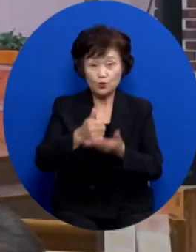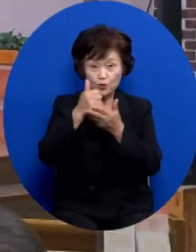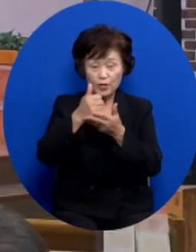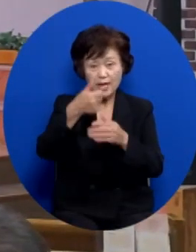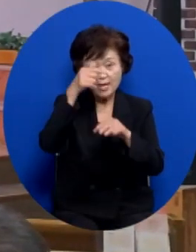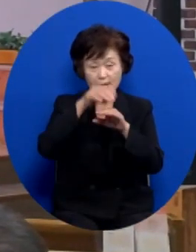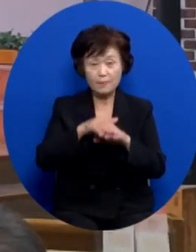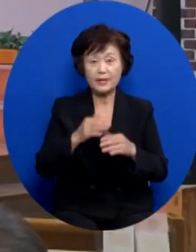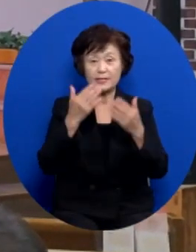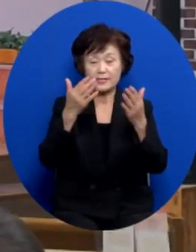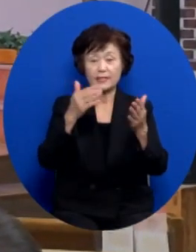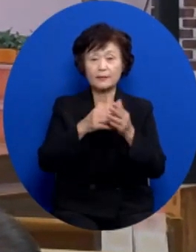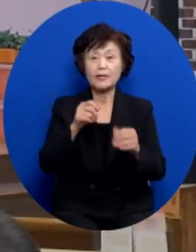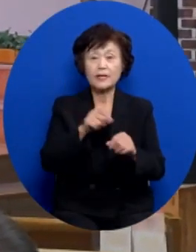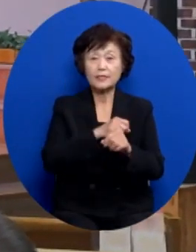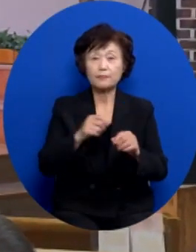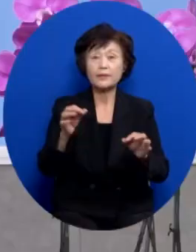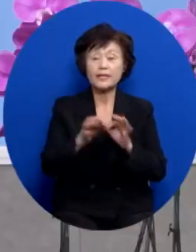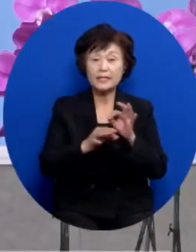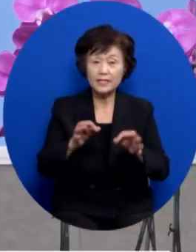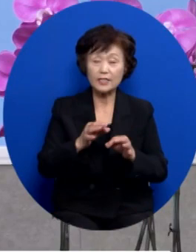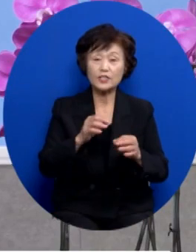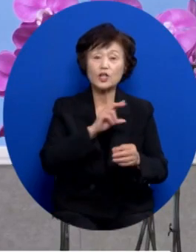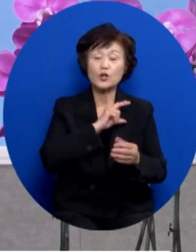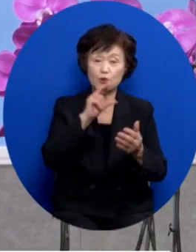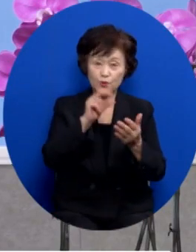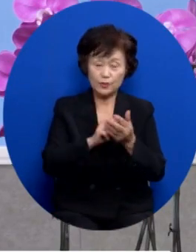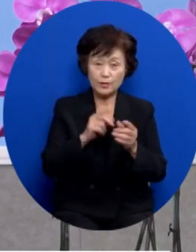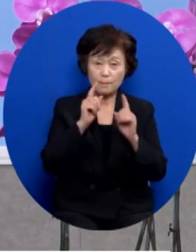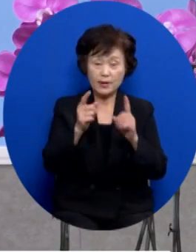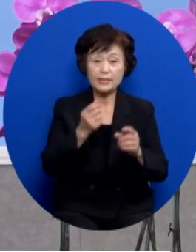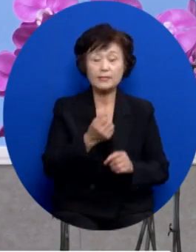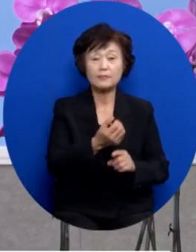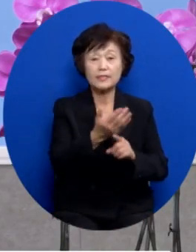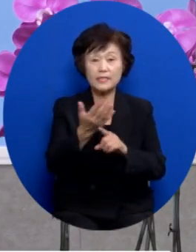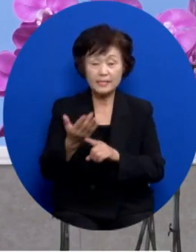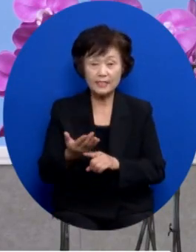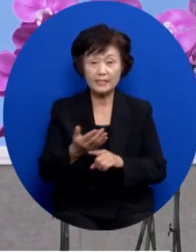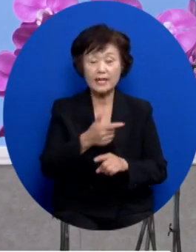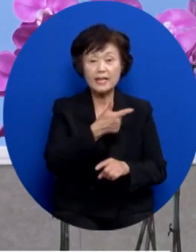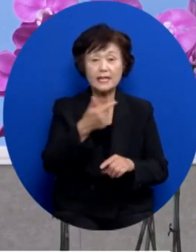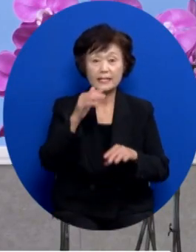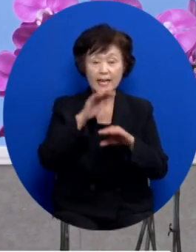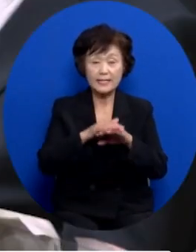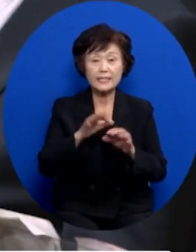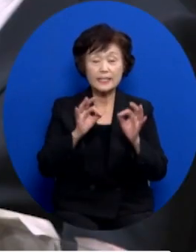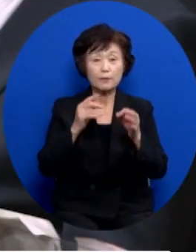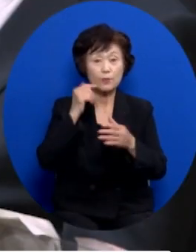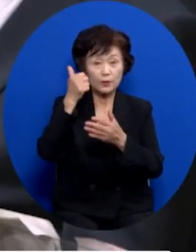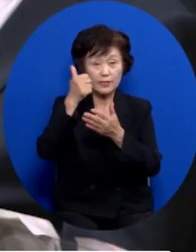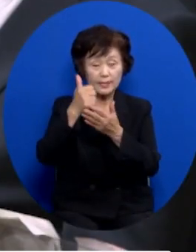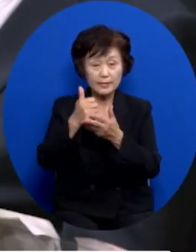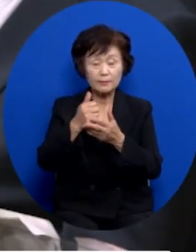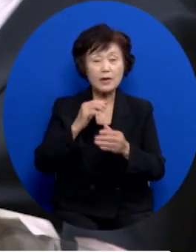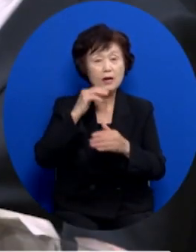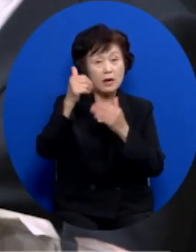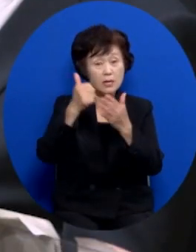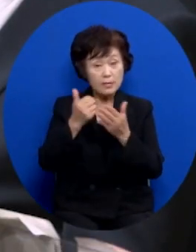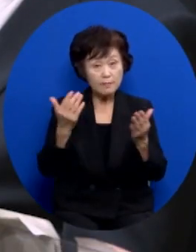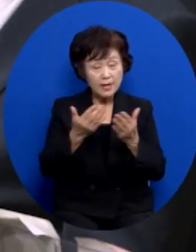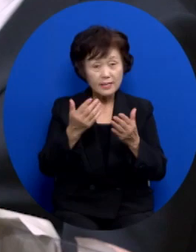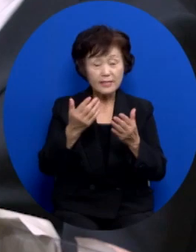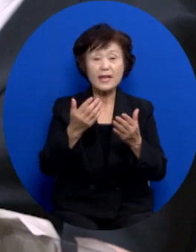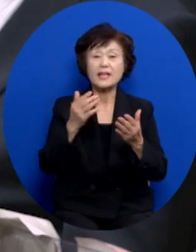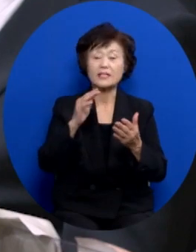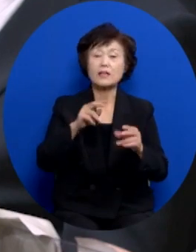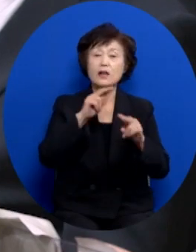가졌습니다 특별한 경주를 주제로 말씀을 전한 대전 중앙지방 회장 김재범 목사는 하나님의 일은 은퇴가